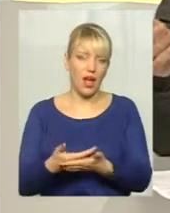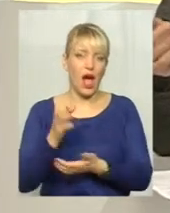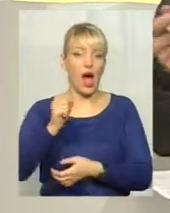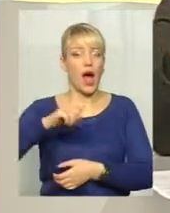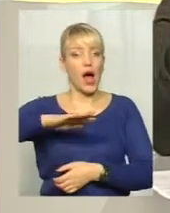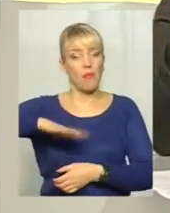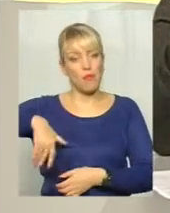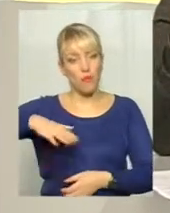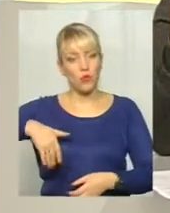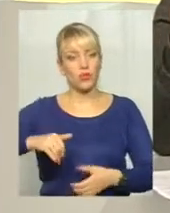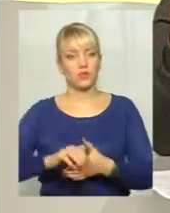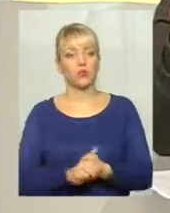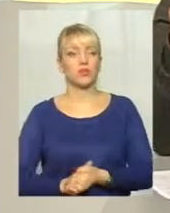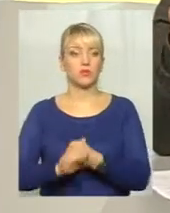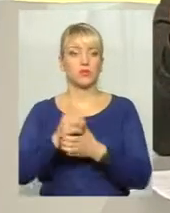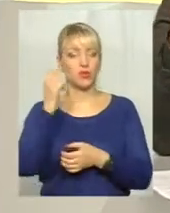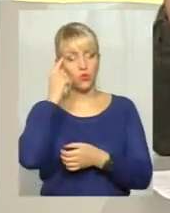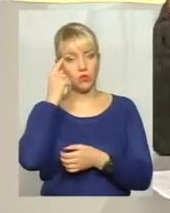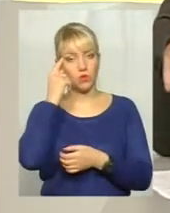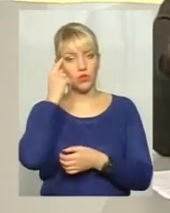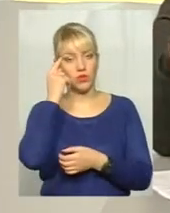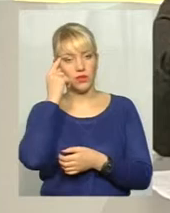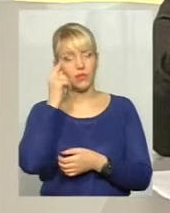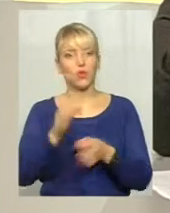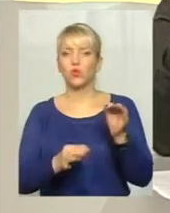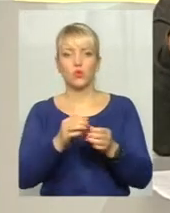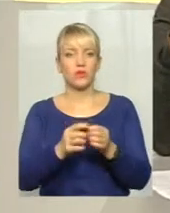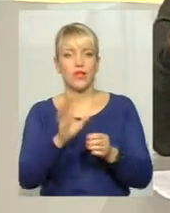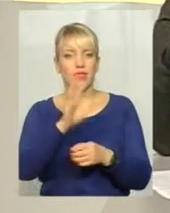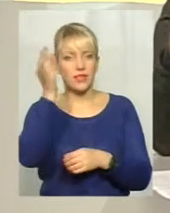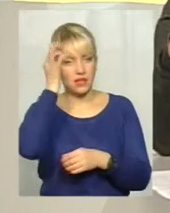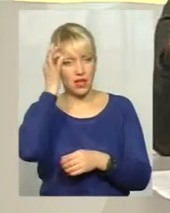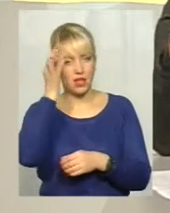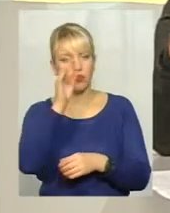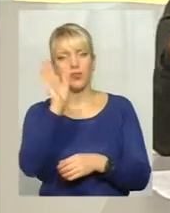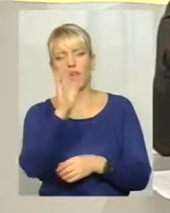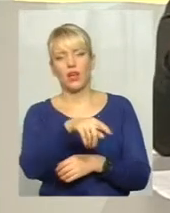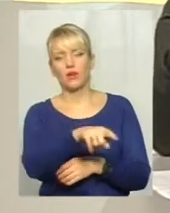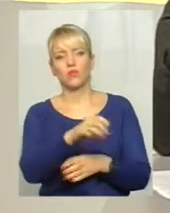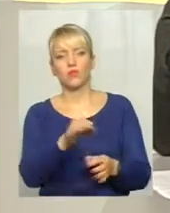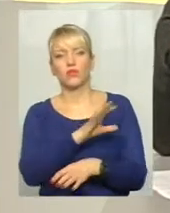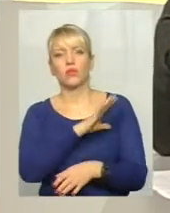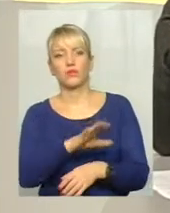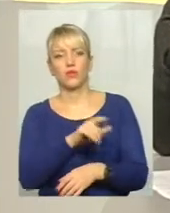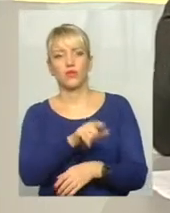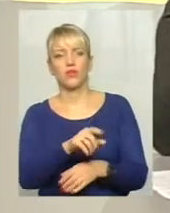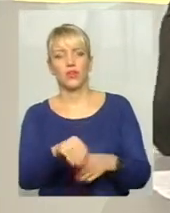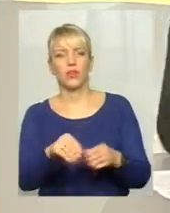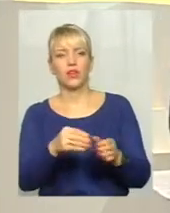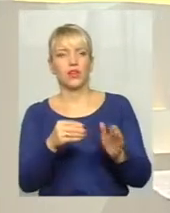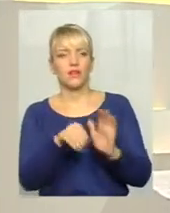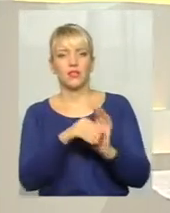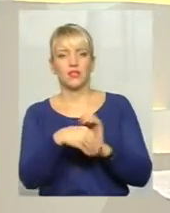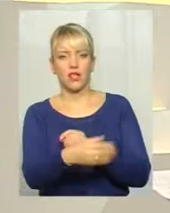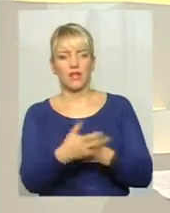потім в суспільстві думають, що якраз про суд навіть ніхто не згадує, всі думають, йому нічого не було. Він відкупився і так далі. Всі думають